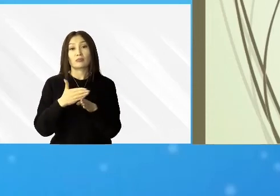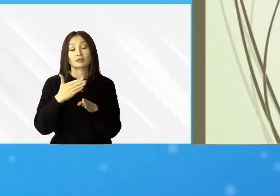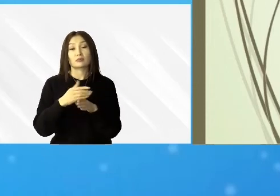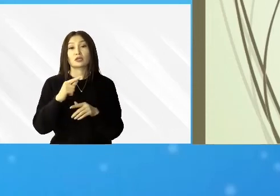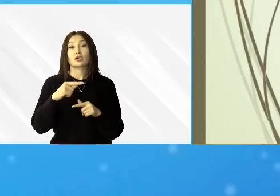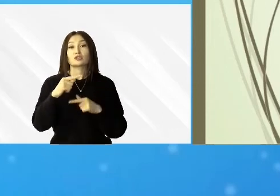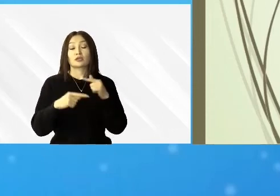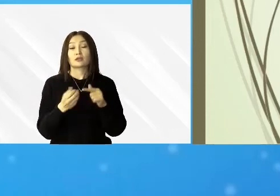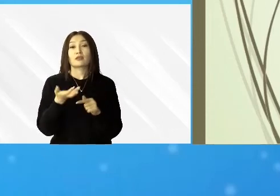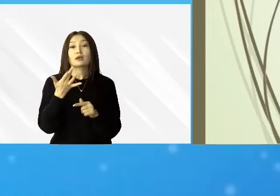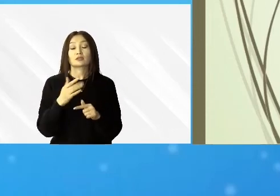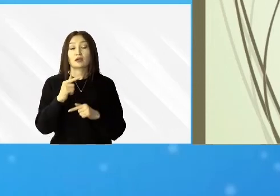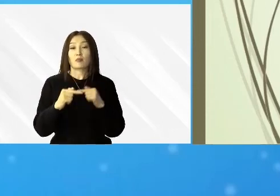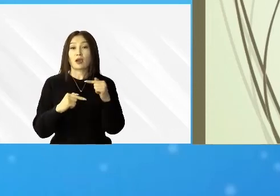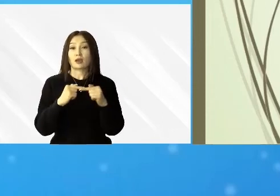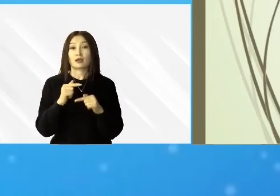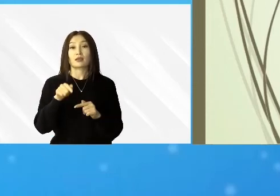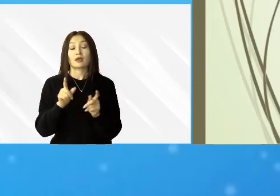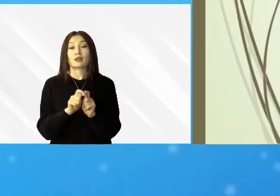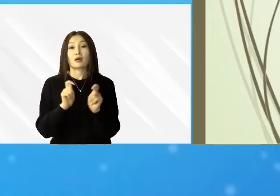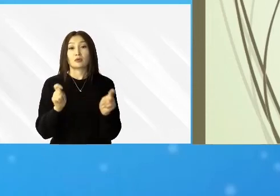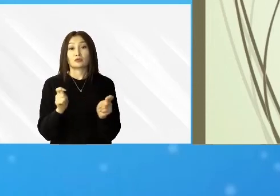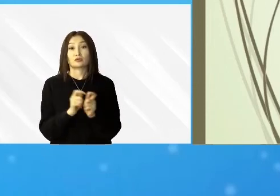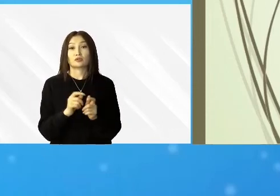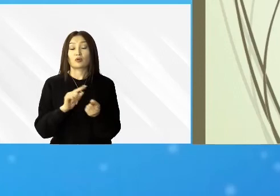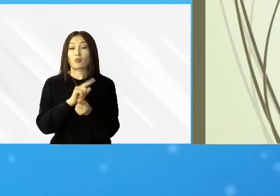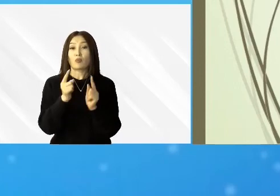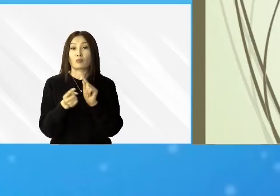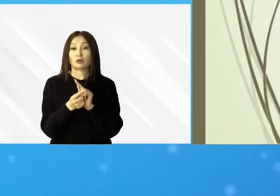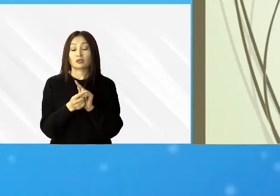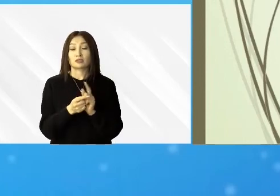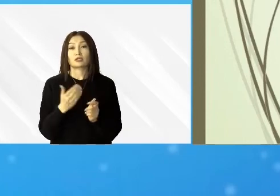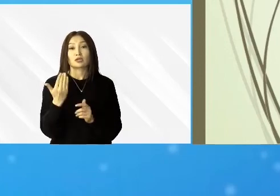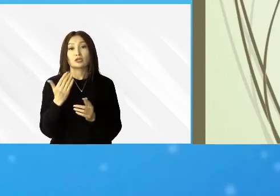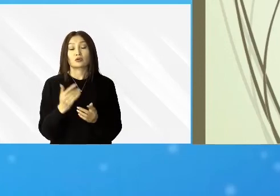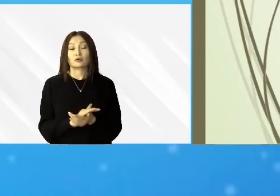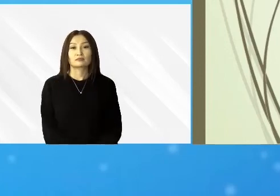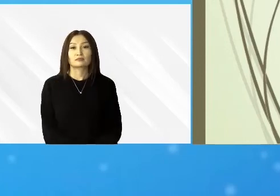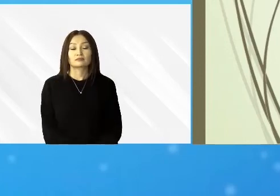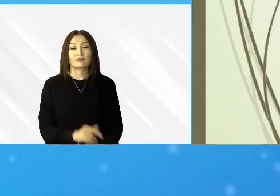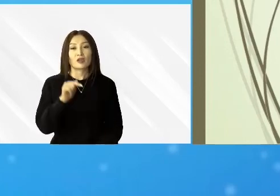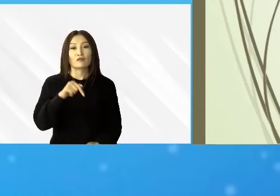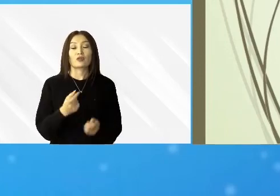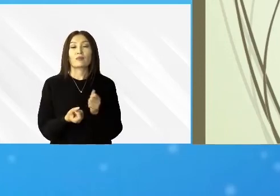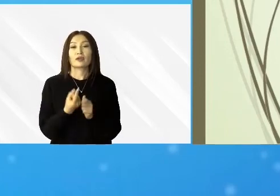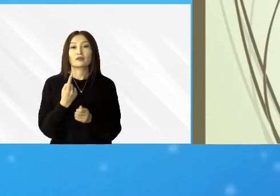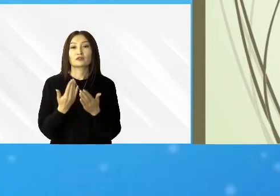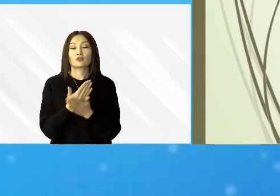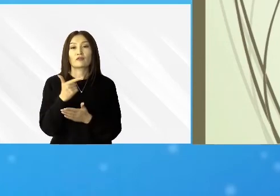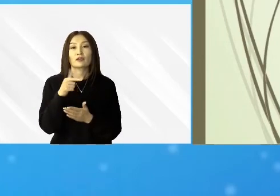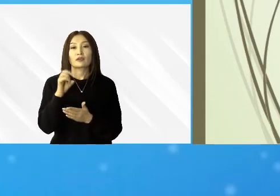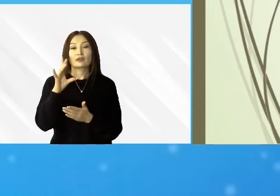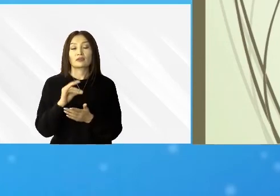несколько поколений особей, образующих популяцию, ее генофонд изменится. В нем появятся новые